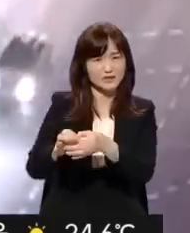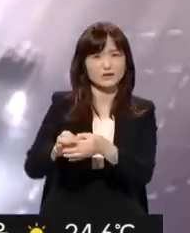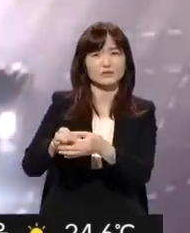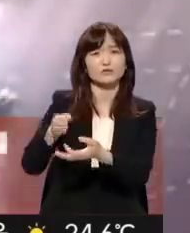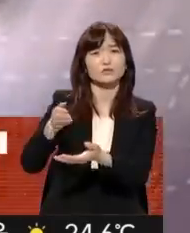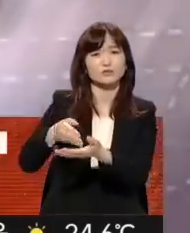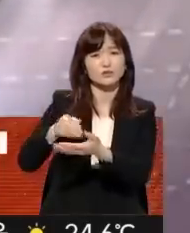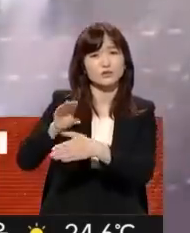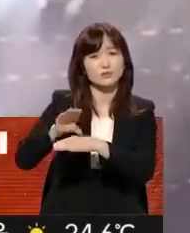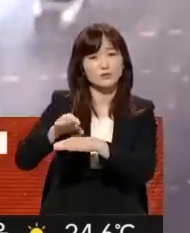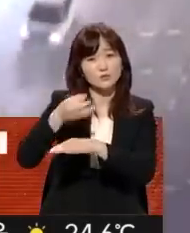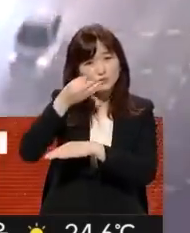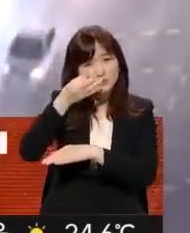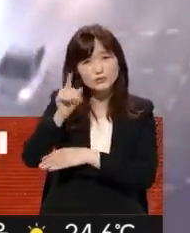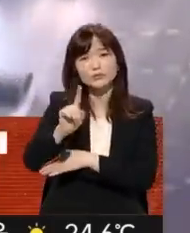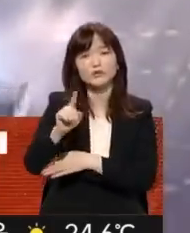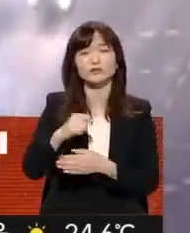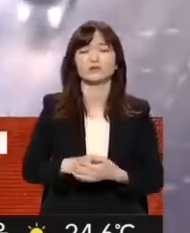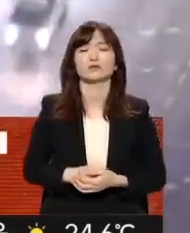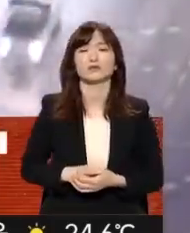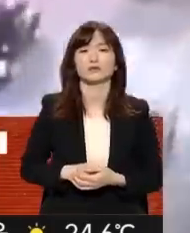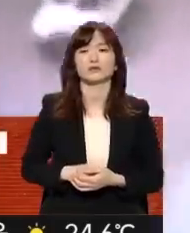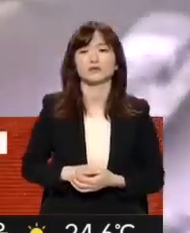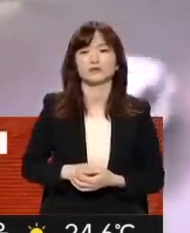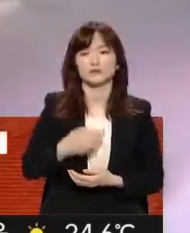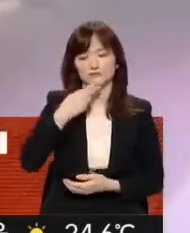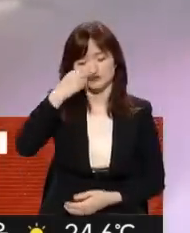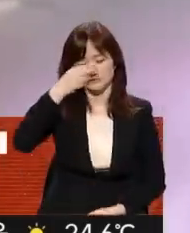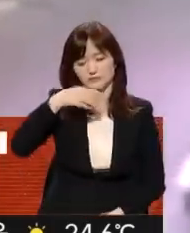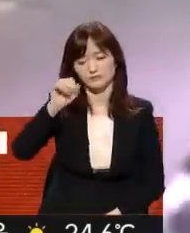뉴스하면 뭐합니까? 네? 어차피 얼굴도 공개